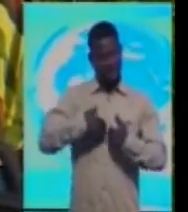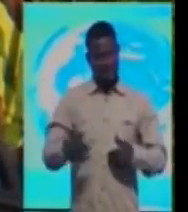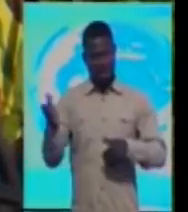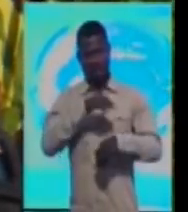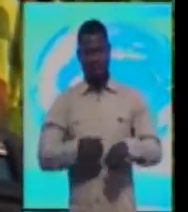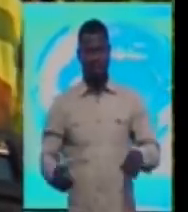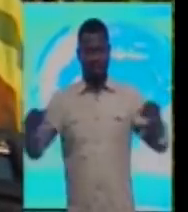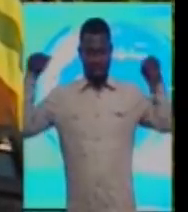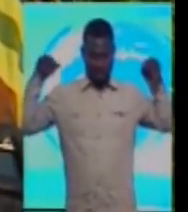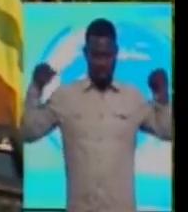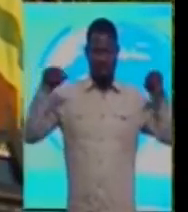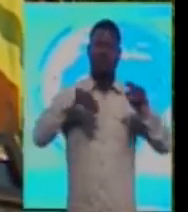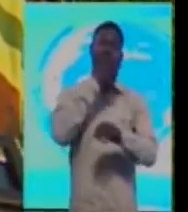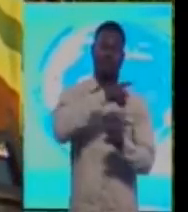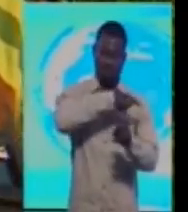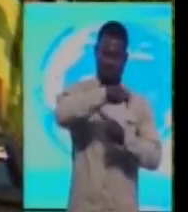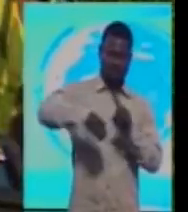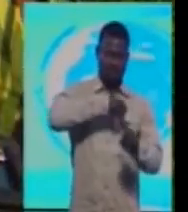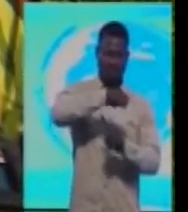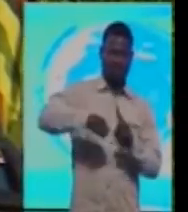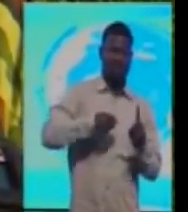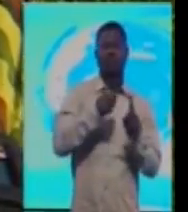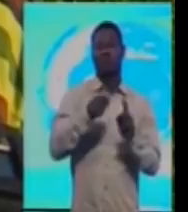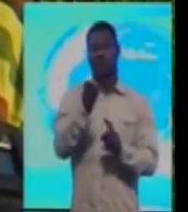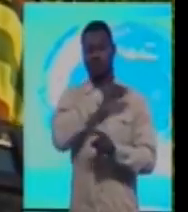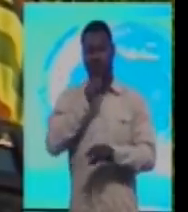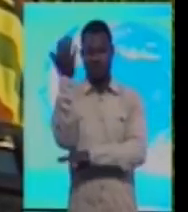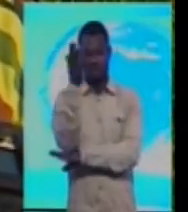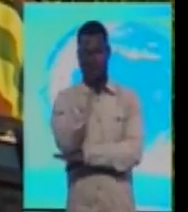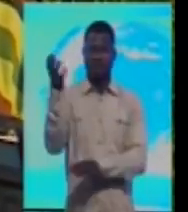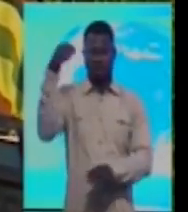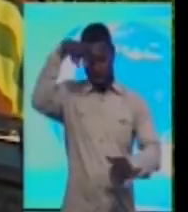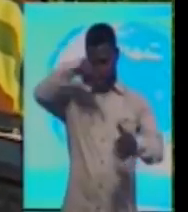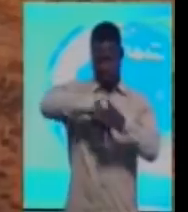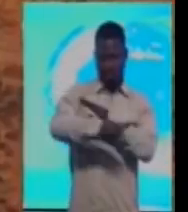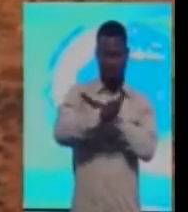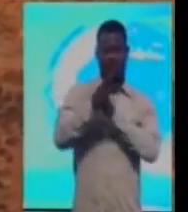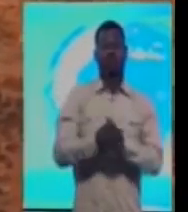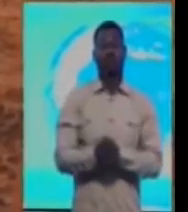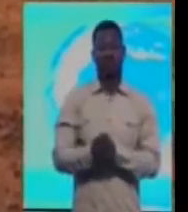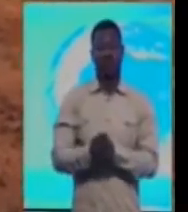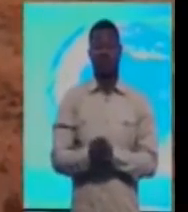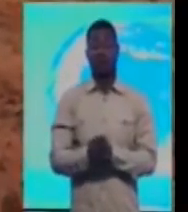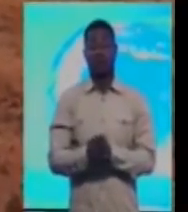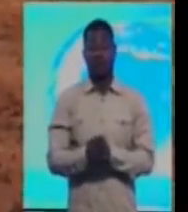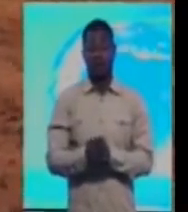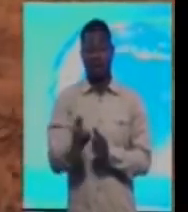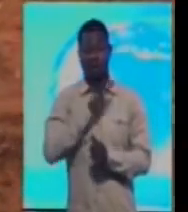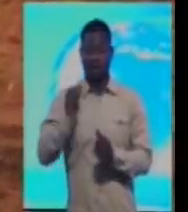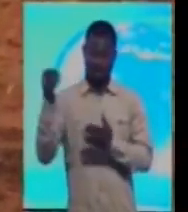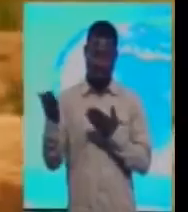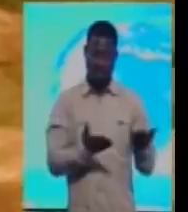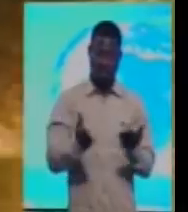tout autour de la forêt et qui pénètrent souvent illégalement. Voilà, donc c'est surtout ça qui provoque